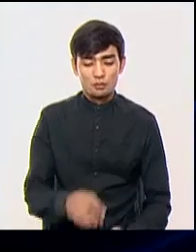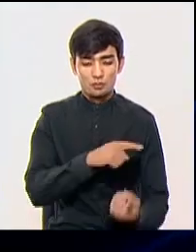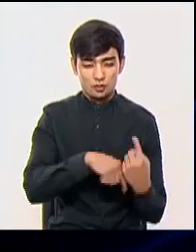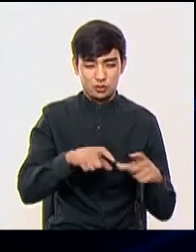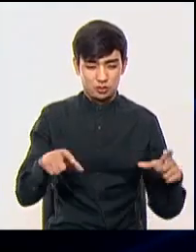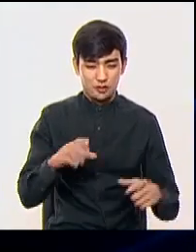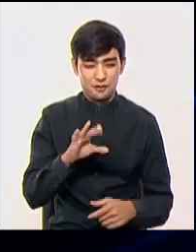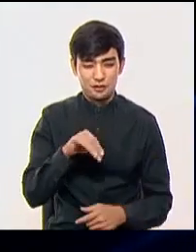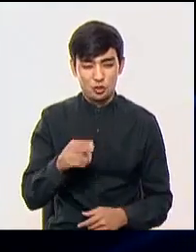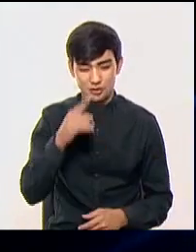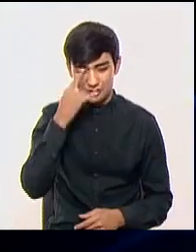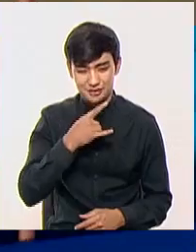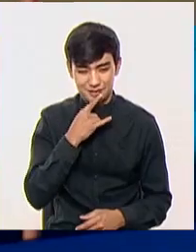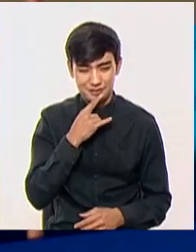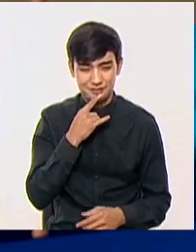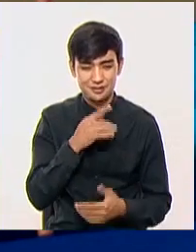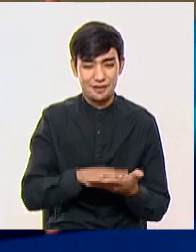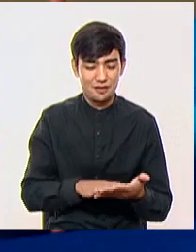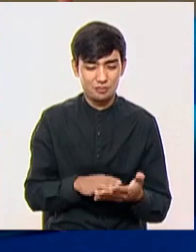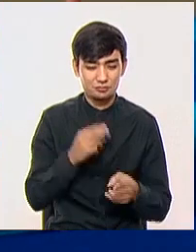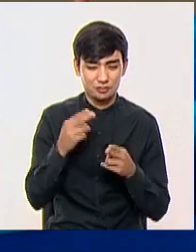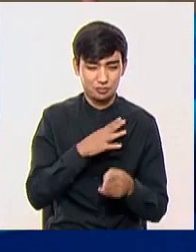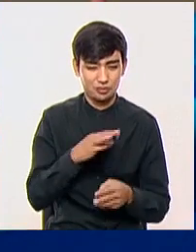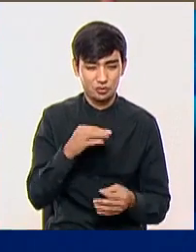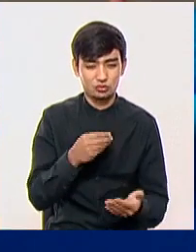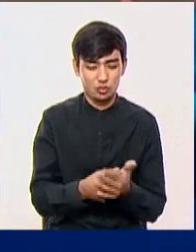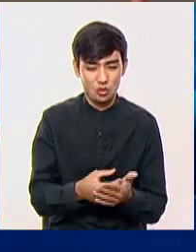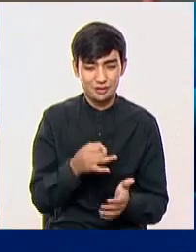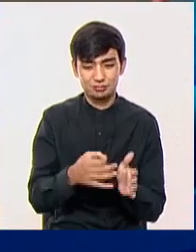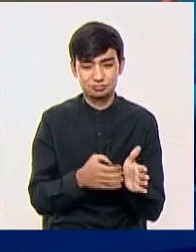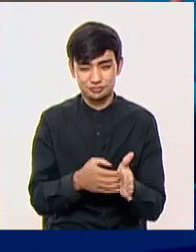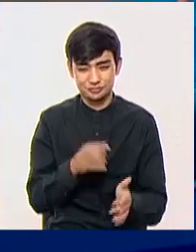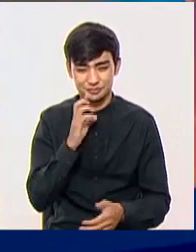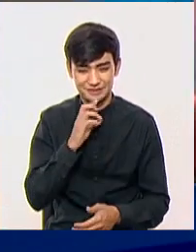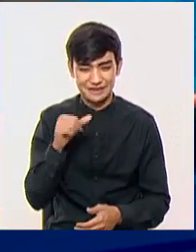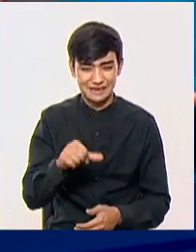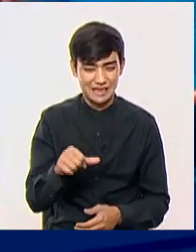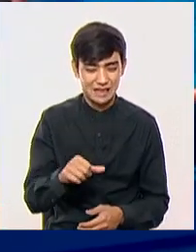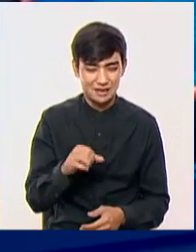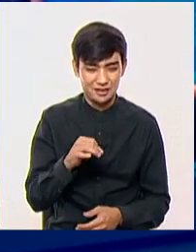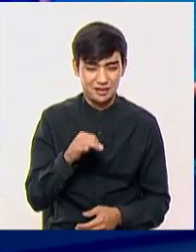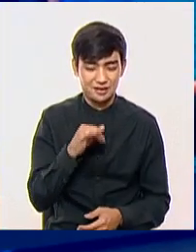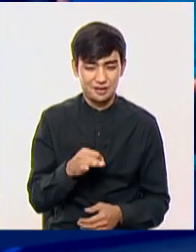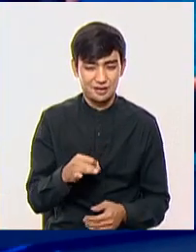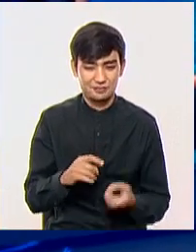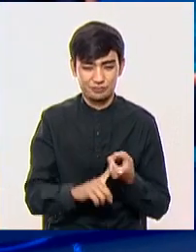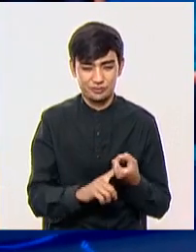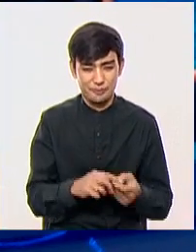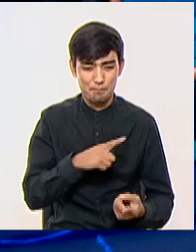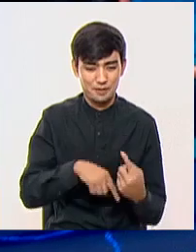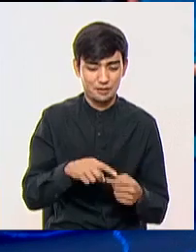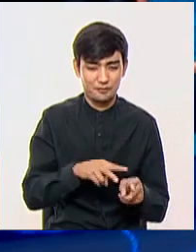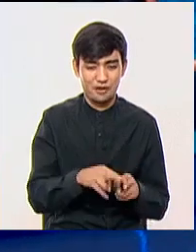Предприниматели Восточного Казахстана заявили, что удорожание и дефицит дизельного топлива негативно сказываются на